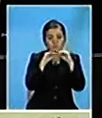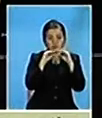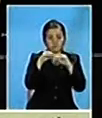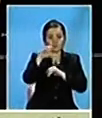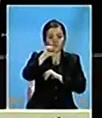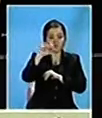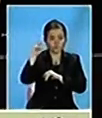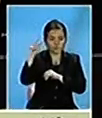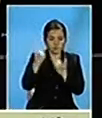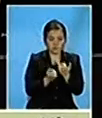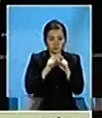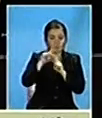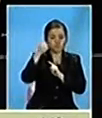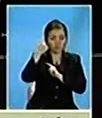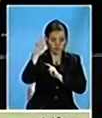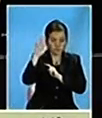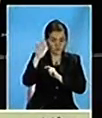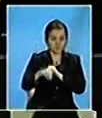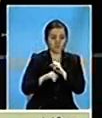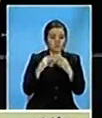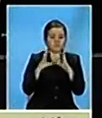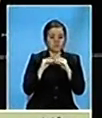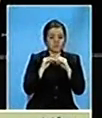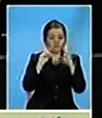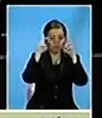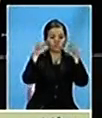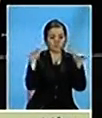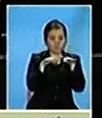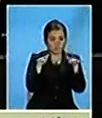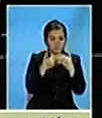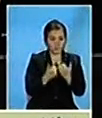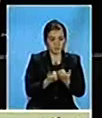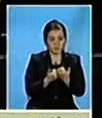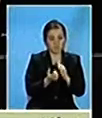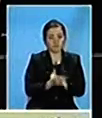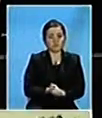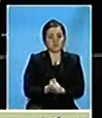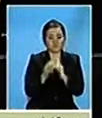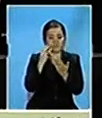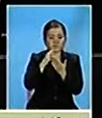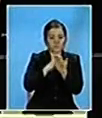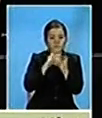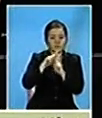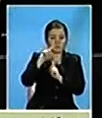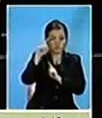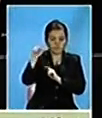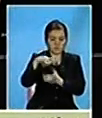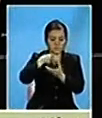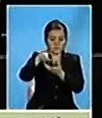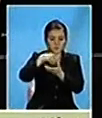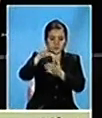าครั้งที่15สมัยสามัญทั่วไปนะครับระเบียบวาระที่1เรื่องที่ประธานจะแจ้งต่อที่ประ